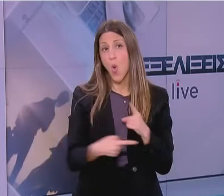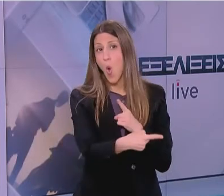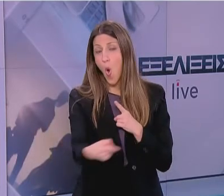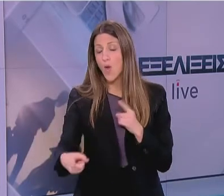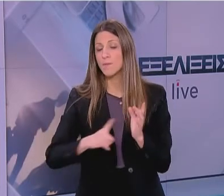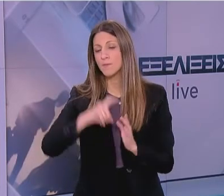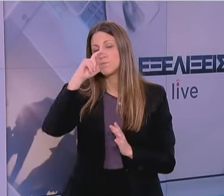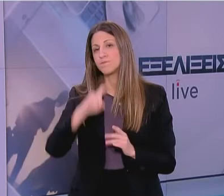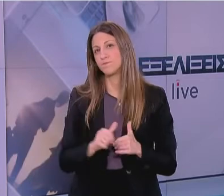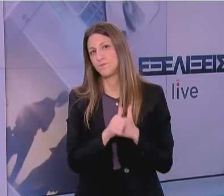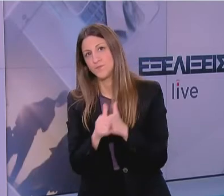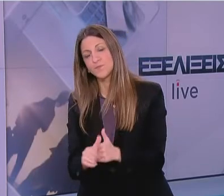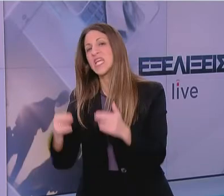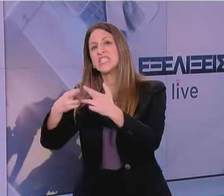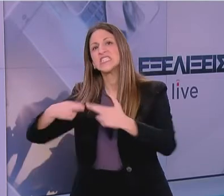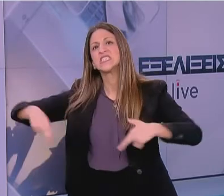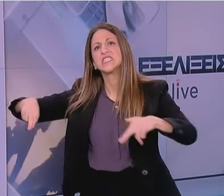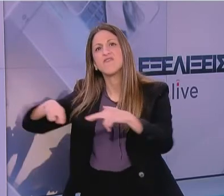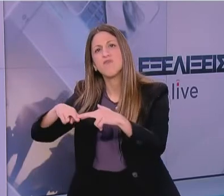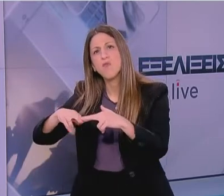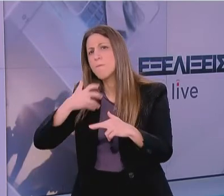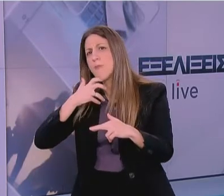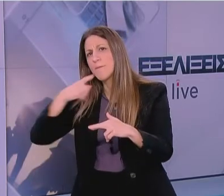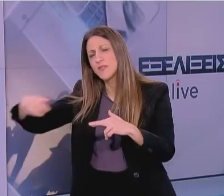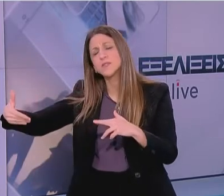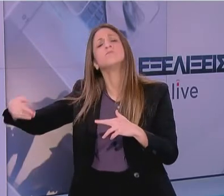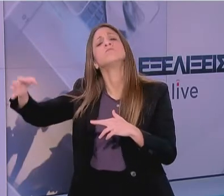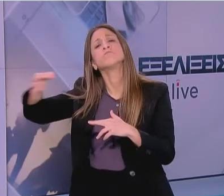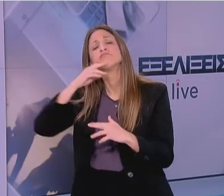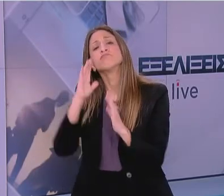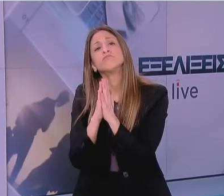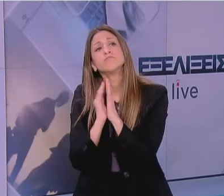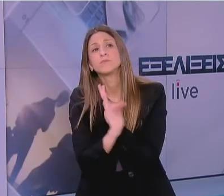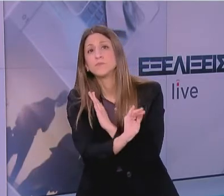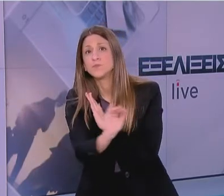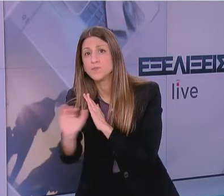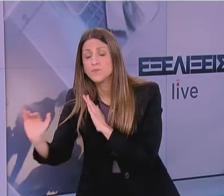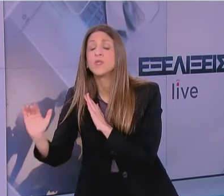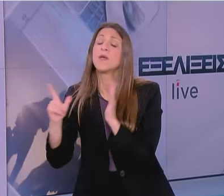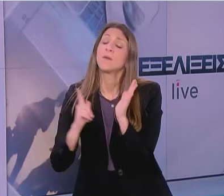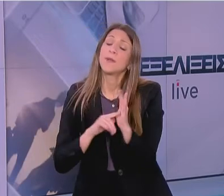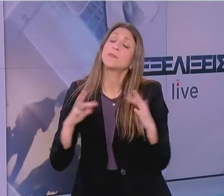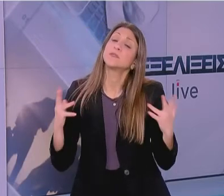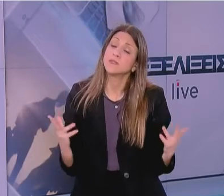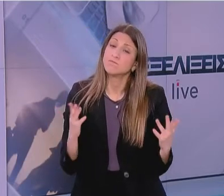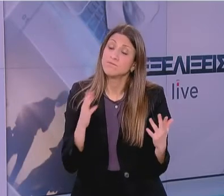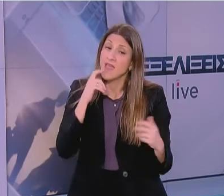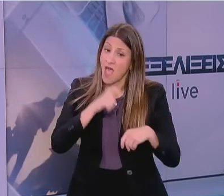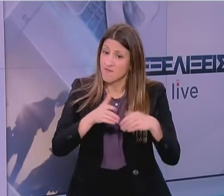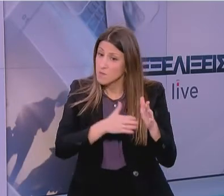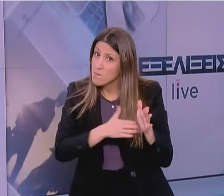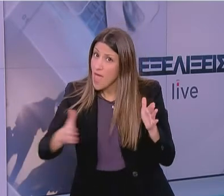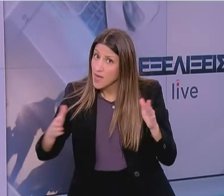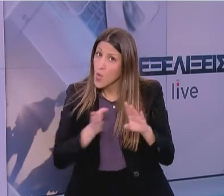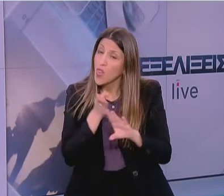Εκκλησίας. Η Ιερά Σύνοδος της Εκκλησίας της Ελλάδος έχει ήδη απευθύνει ξεκάθαρη έκκληση προς τους πιστούς να θυσιάσουν την παρουσία τους στην Εκκλησία